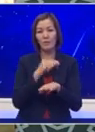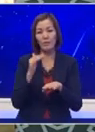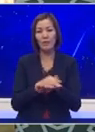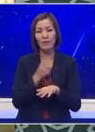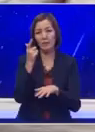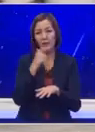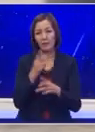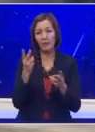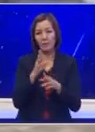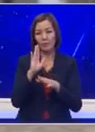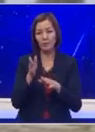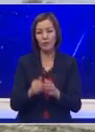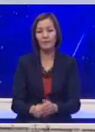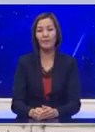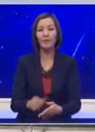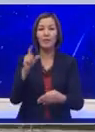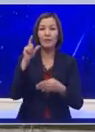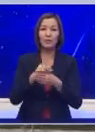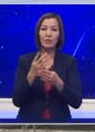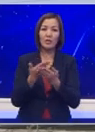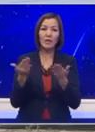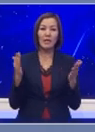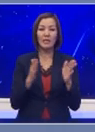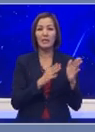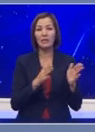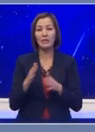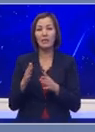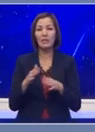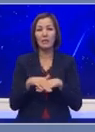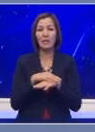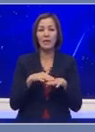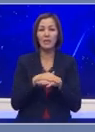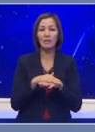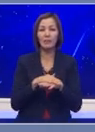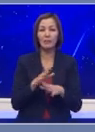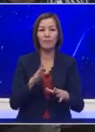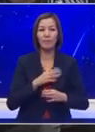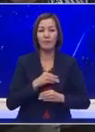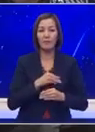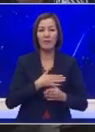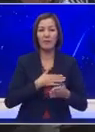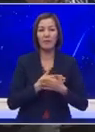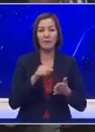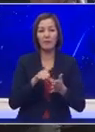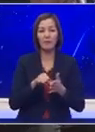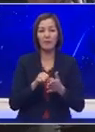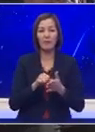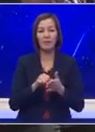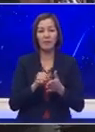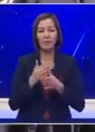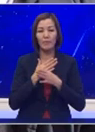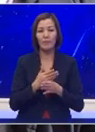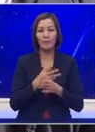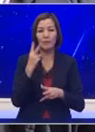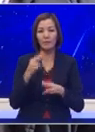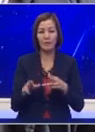тілегіміз бар. Мешіт айналасын абаттандыруда ауылдағы ел жақсылары да қолғабыстарын аяп қалмаған. Сөйтіп бірліктің арқасында бітімді нысан